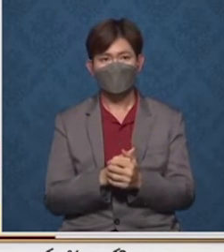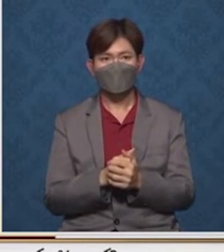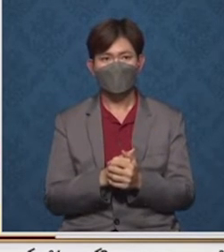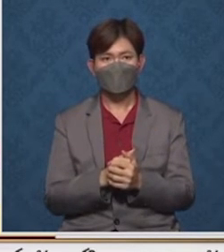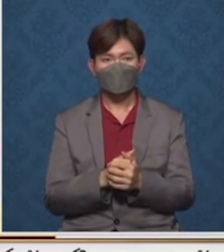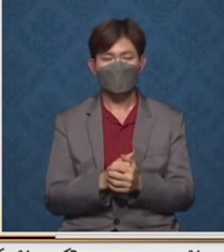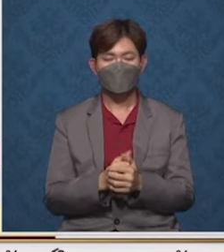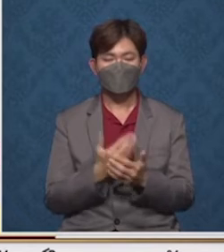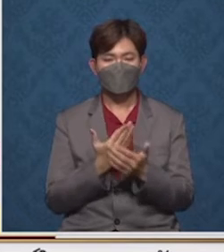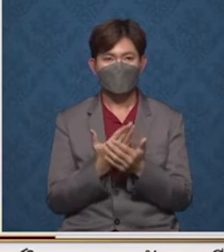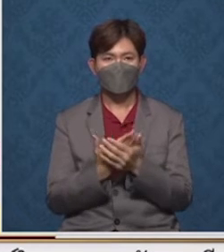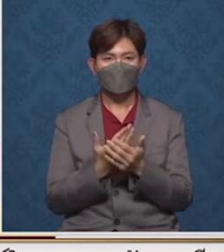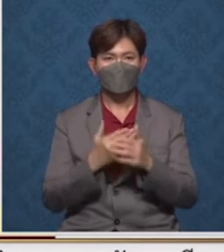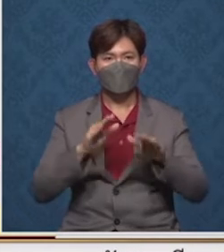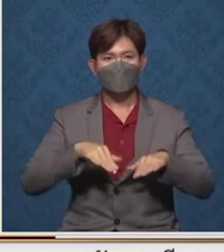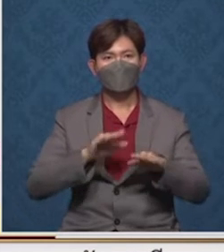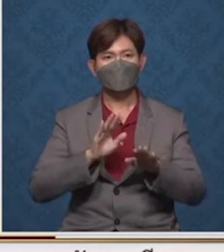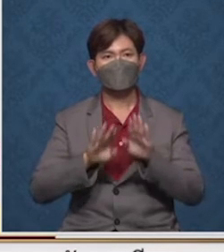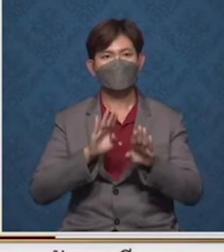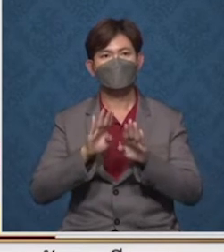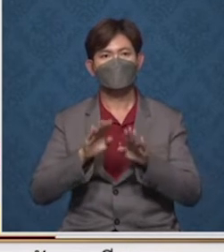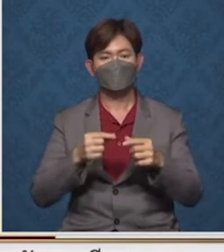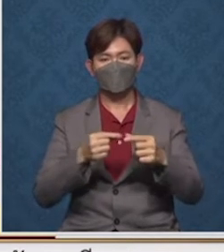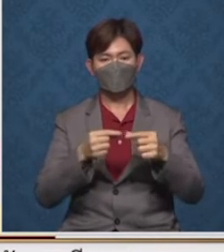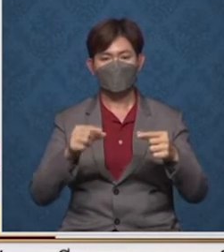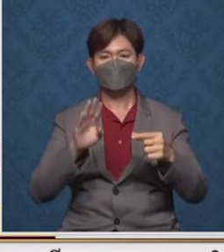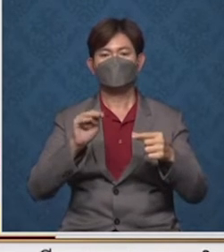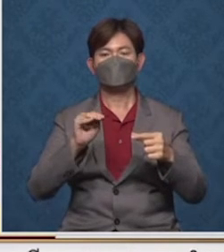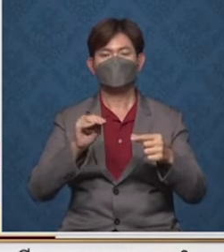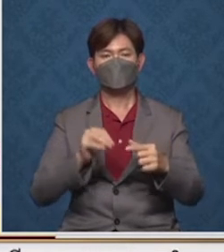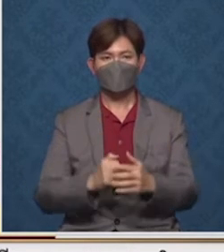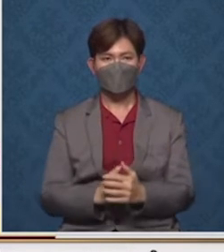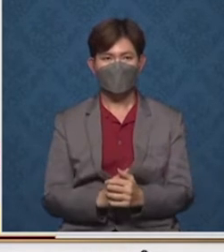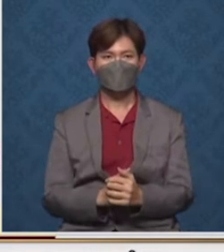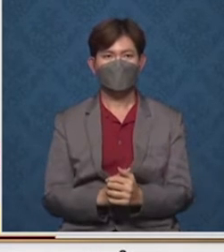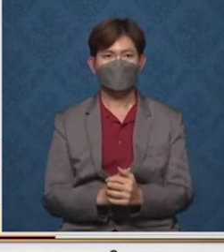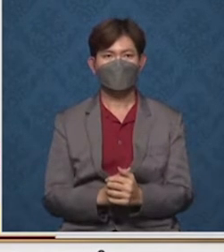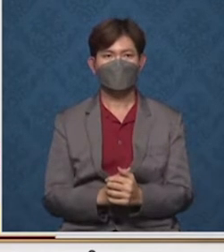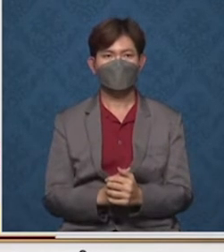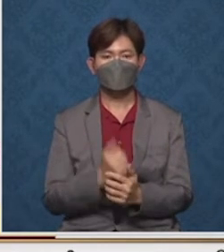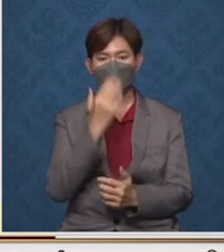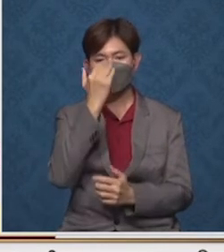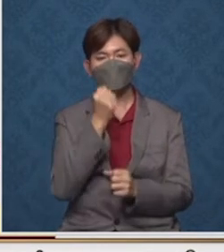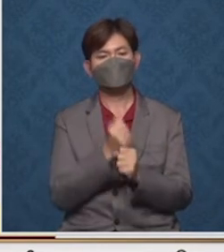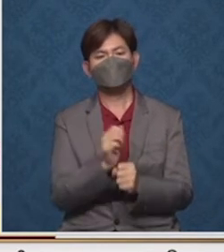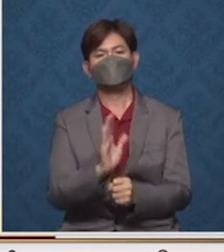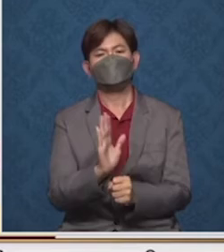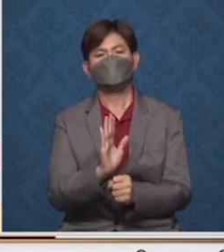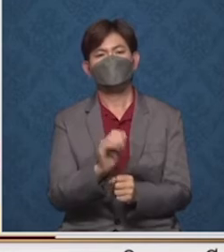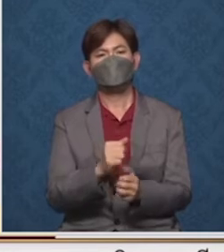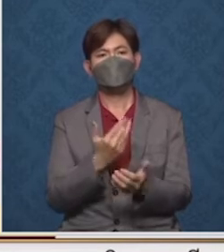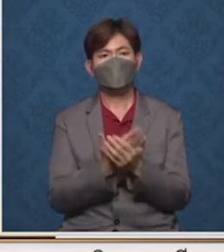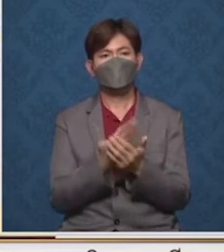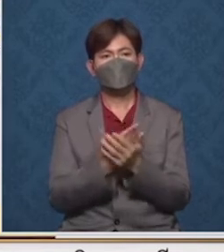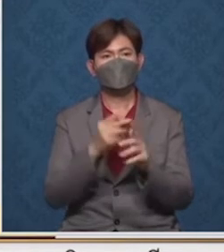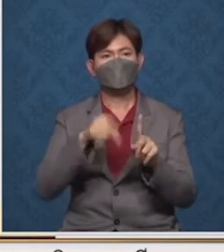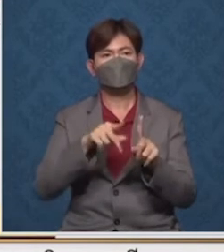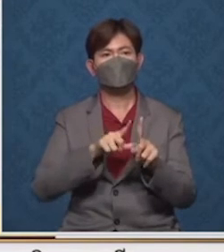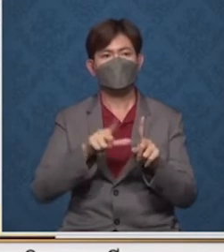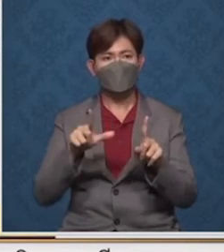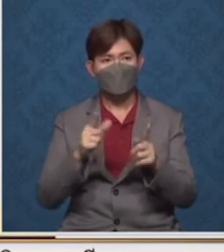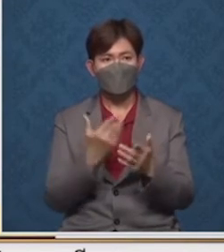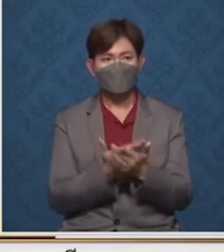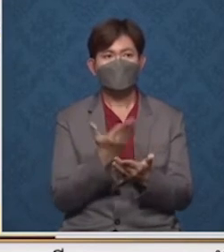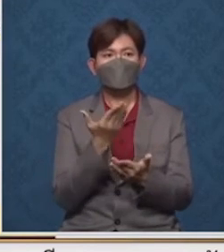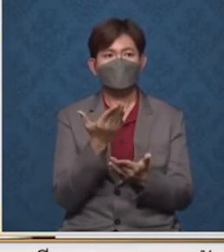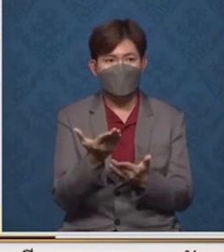รวมค่าอาหารจัดการค่าขนส่งทั้งหมดผมว่าไม่เกิน 40บาทอุ้ยทำไมถ้าไม่ทำครับเงินพันล้านเนี่ยท่านสามารถ